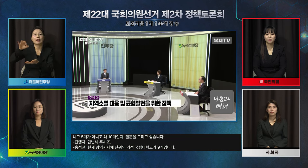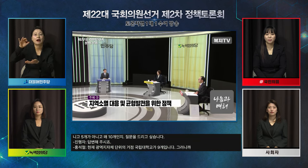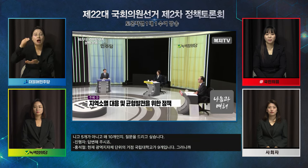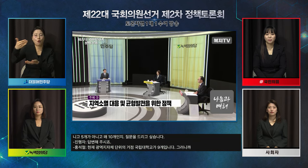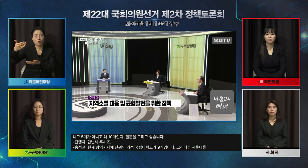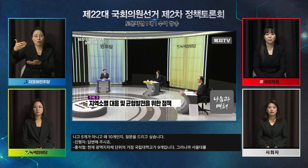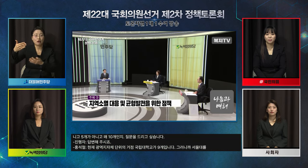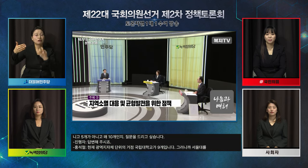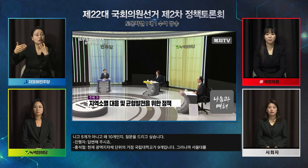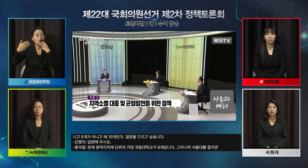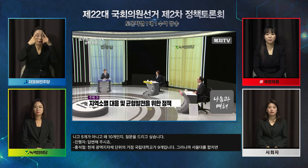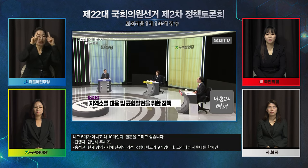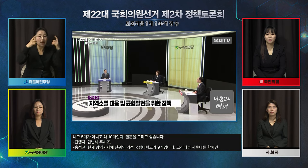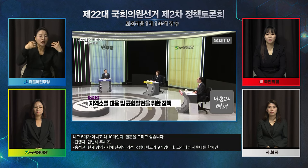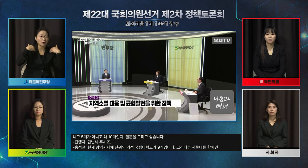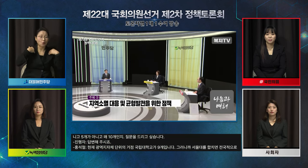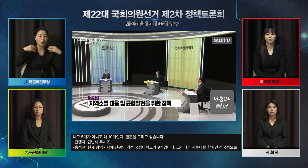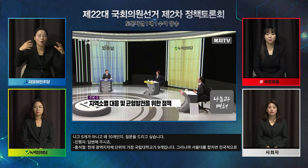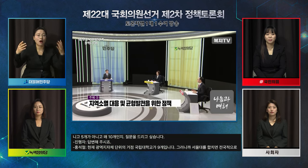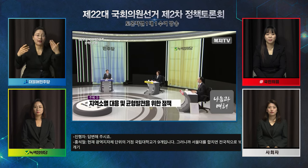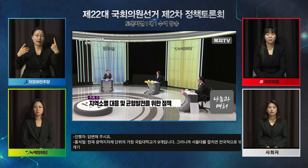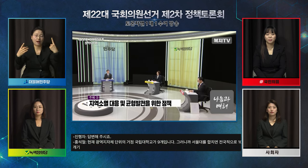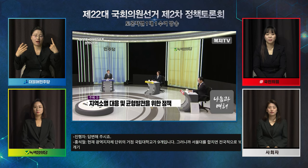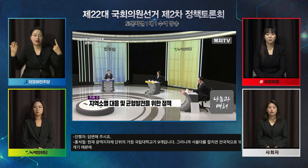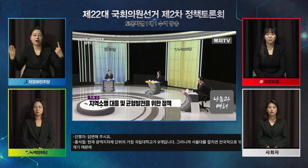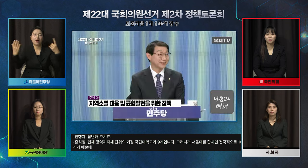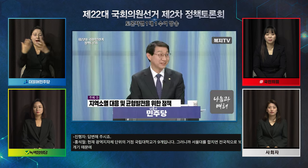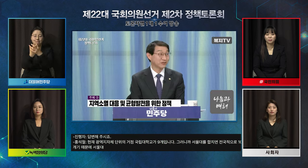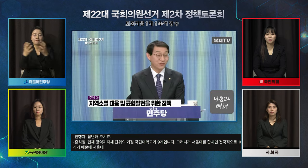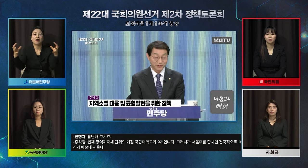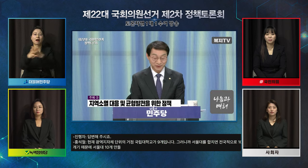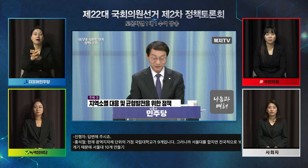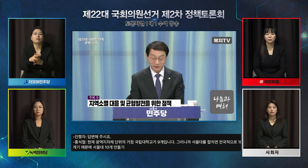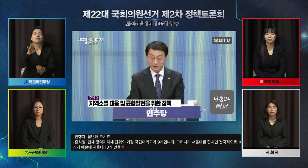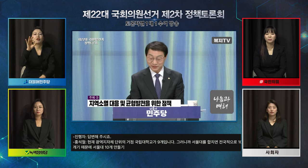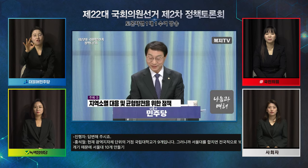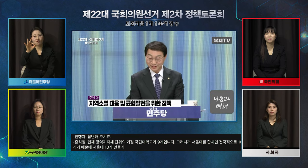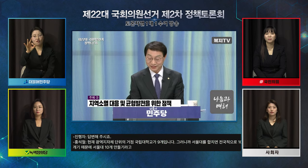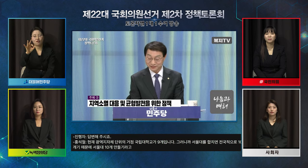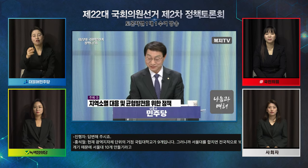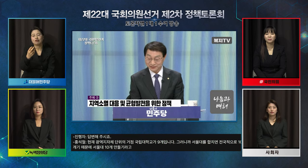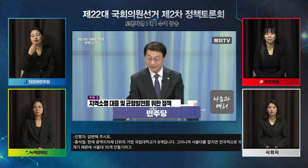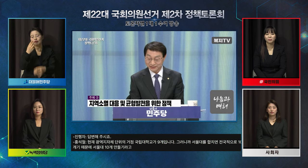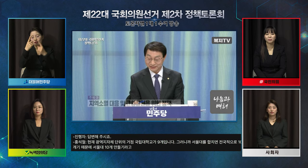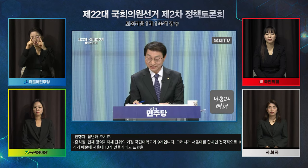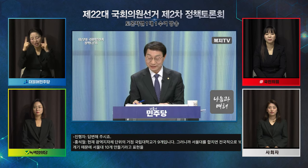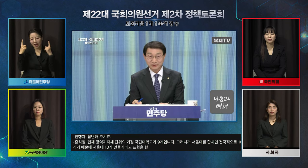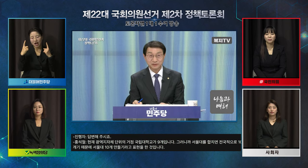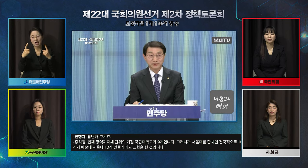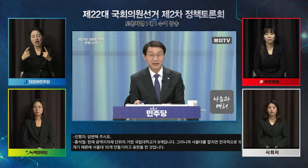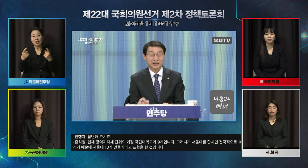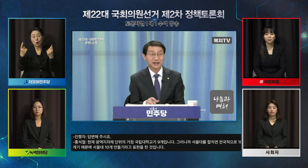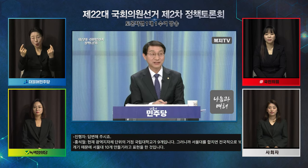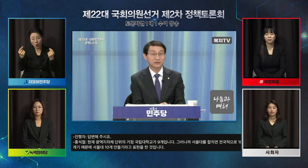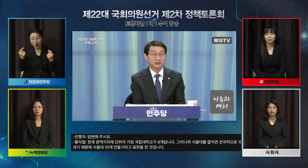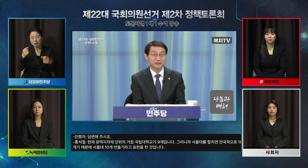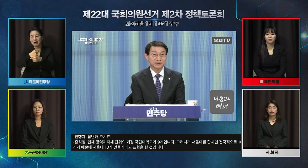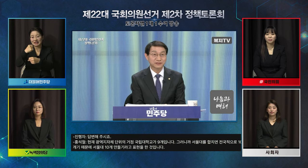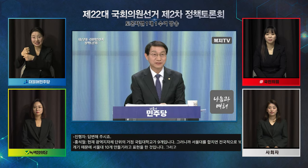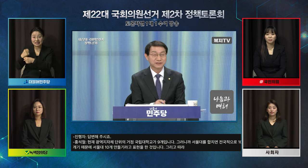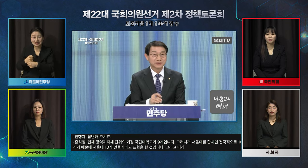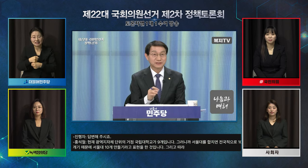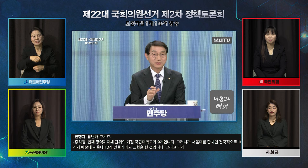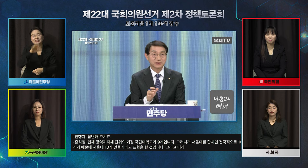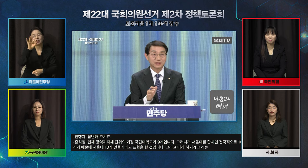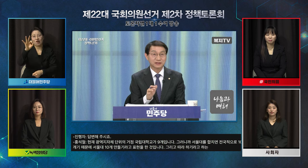합치면 전국적으로 10개이기 때문에 서울대 10개 만들기라고 표현을 한 것입니다. 그리고 따라하기라고